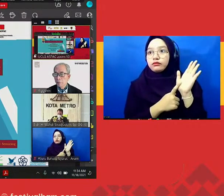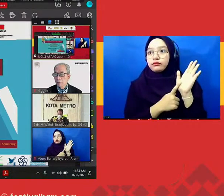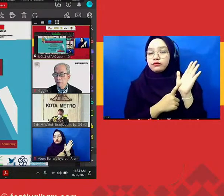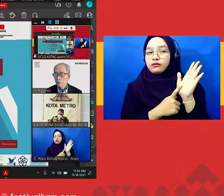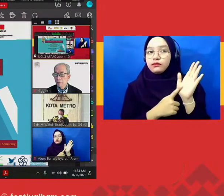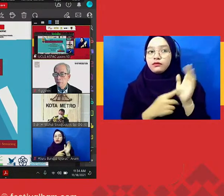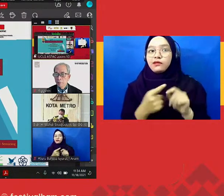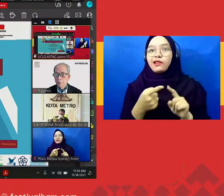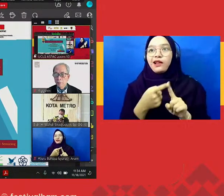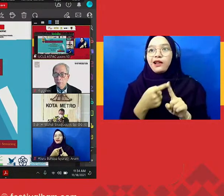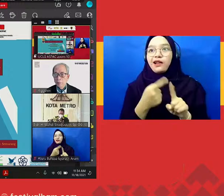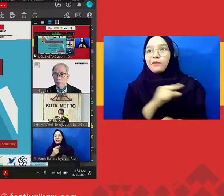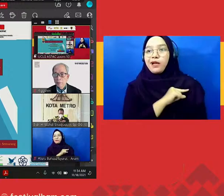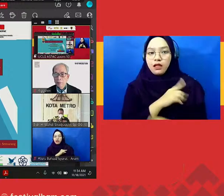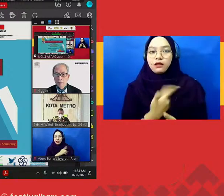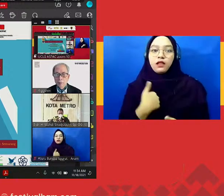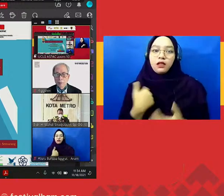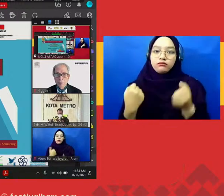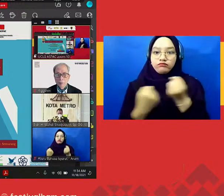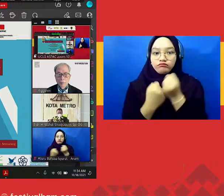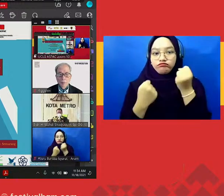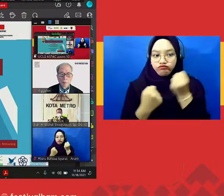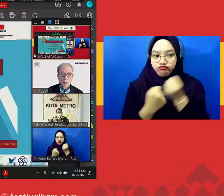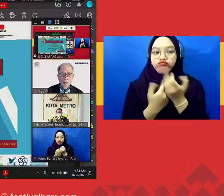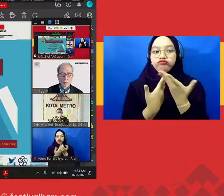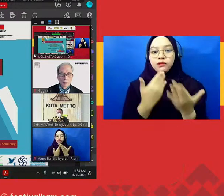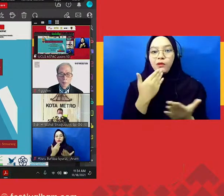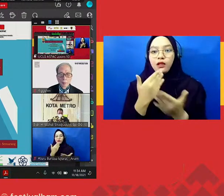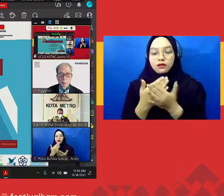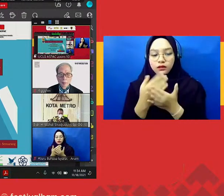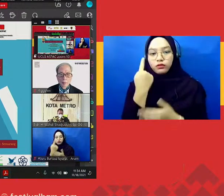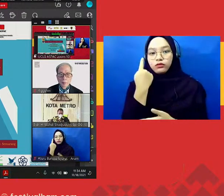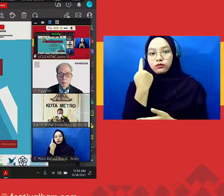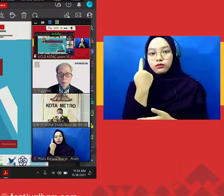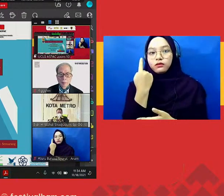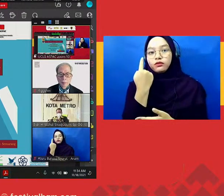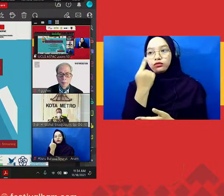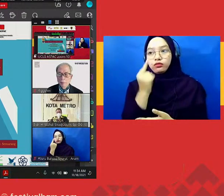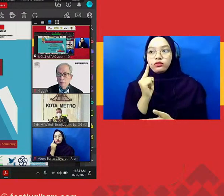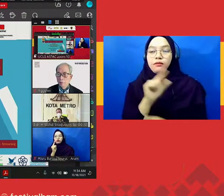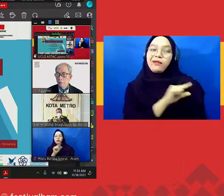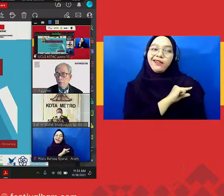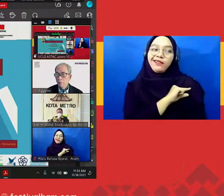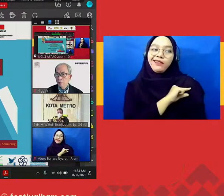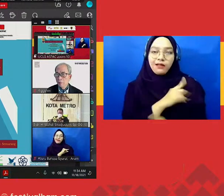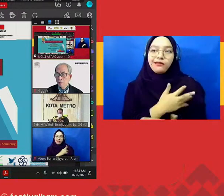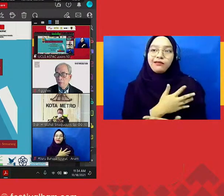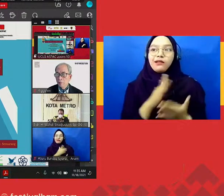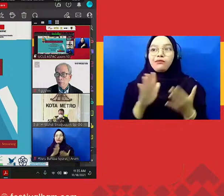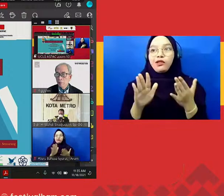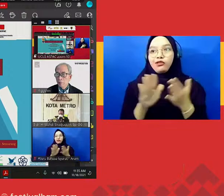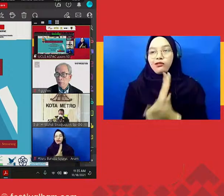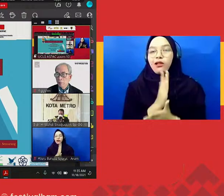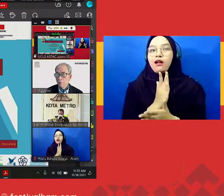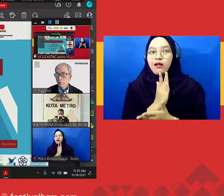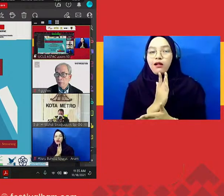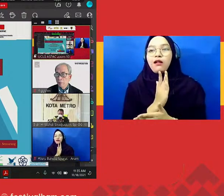sangat mensosialisasi tentunya dan berterima kasih kepada panitia kebetulan